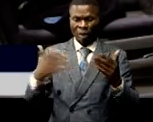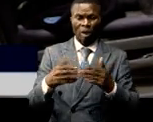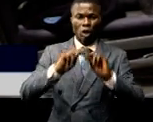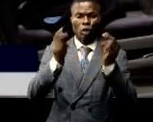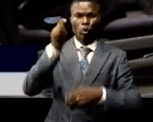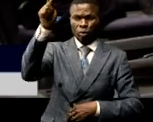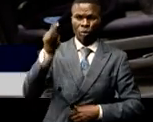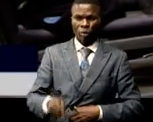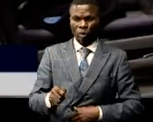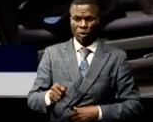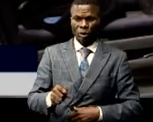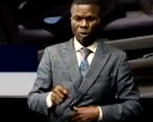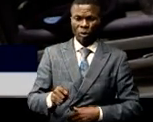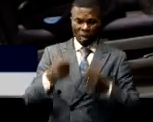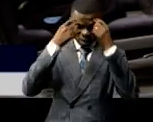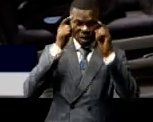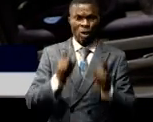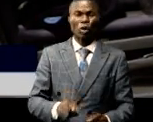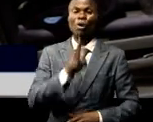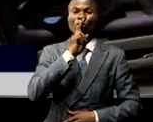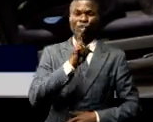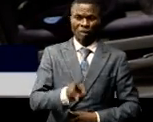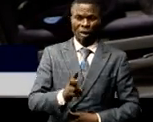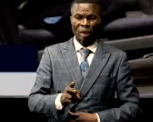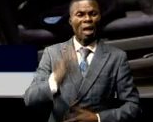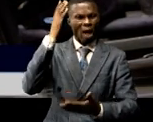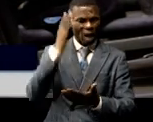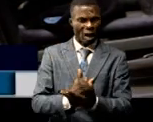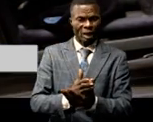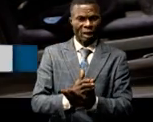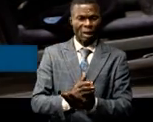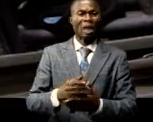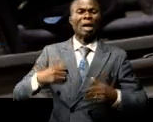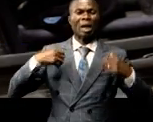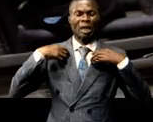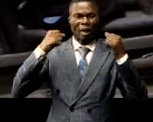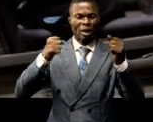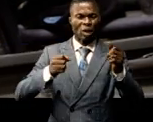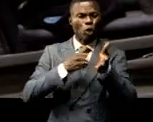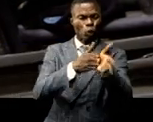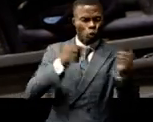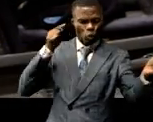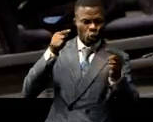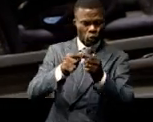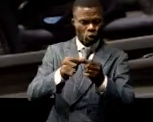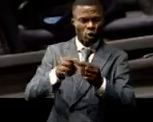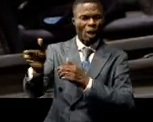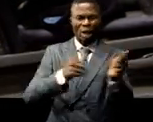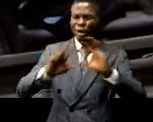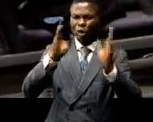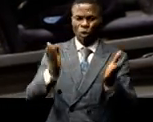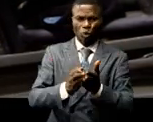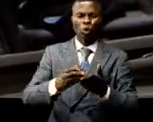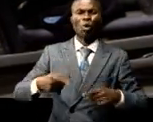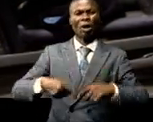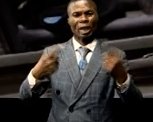sont résolument décidées pour traquer les ennemis et le poursuivre jusqu'à leur dernière cachette.